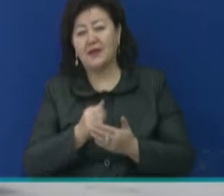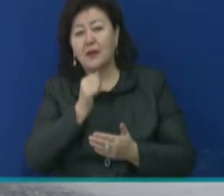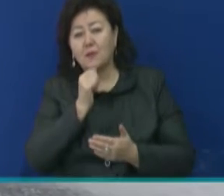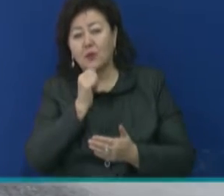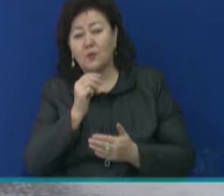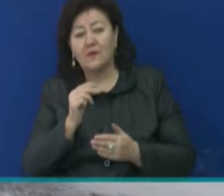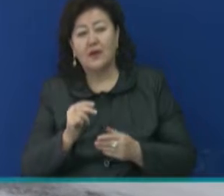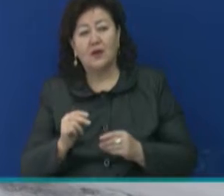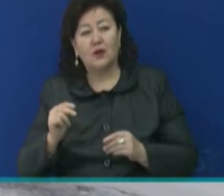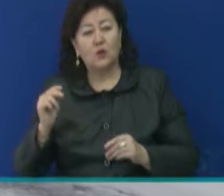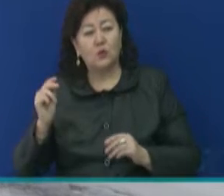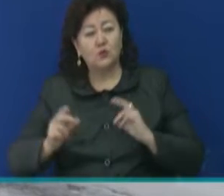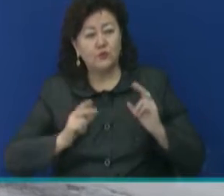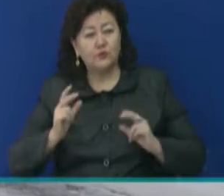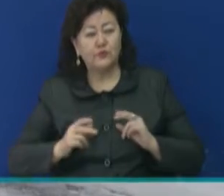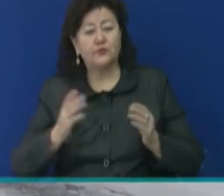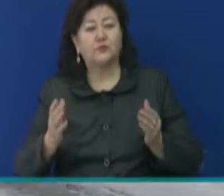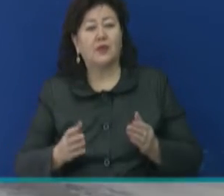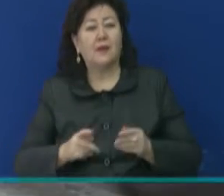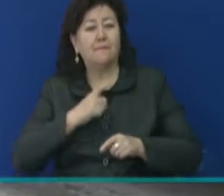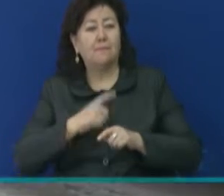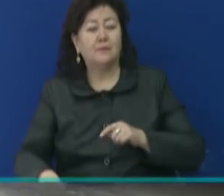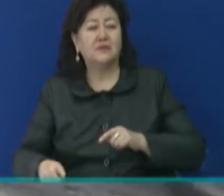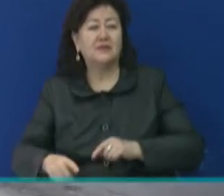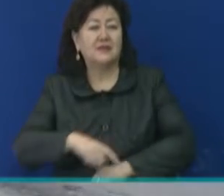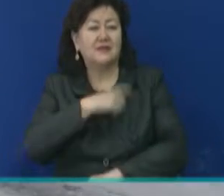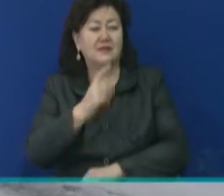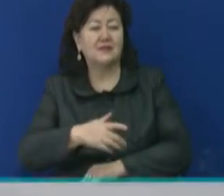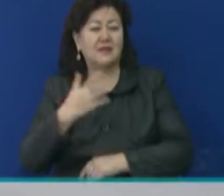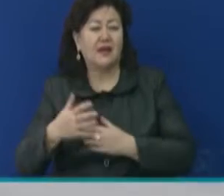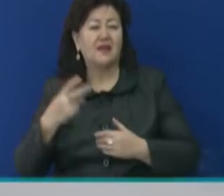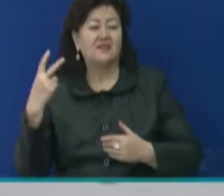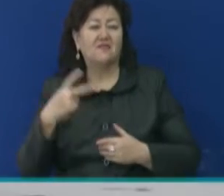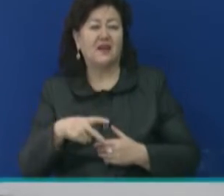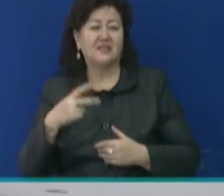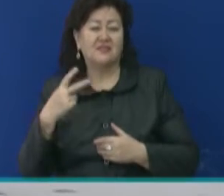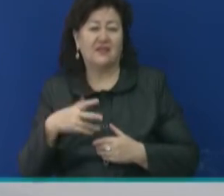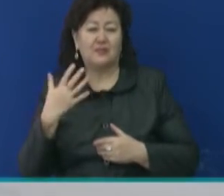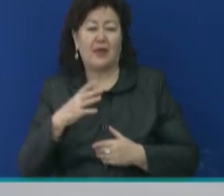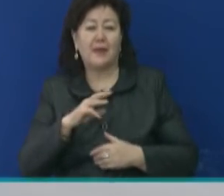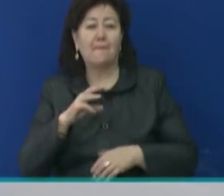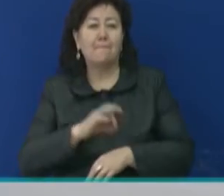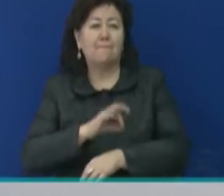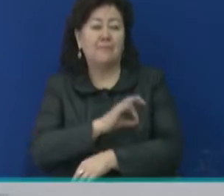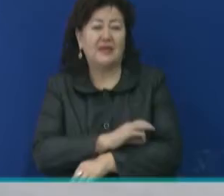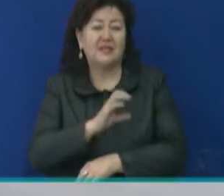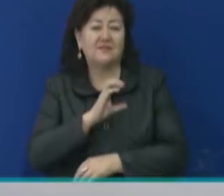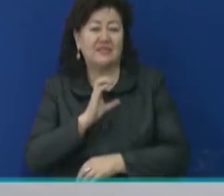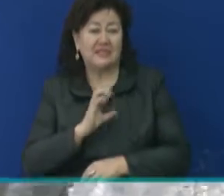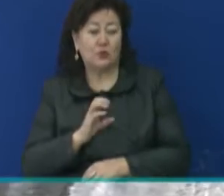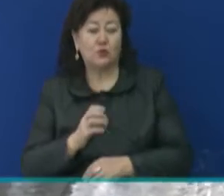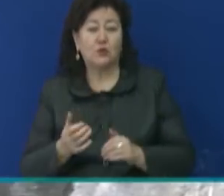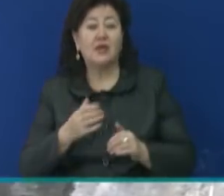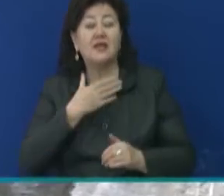Северного ветра 10 м/с порывами 15-20 м/с в результате которого на автомобильной дороге семей